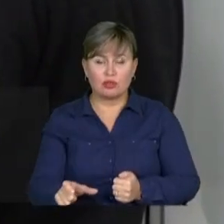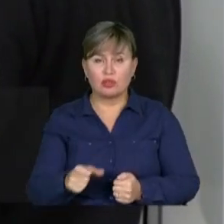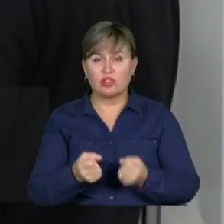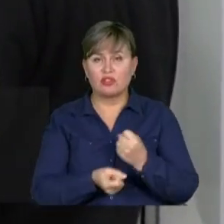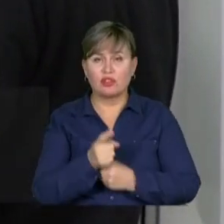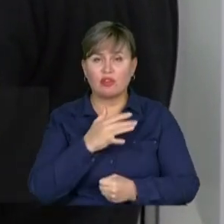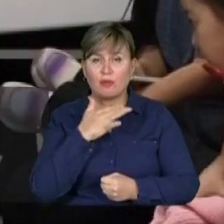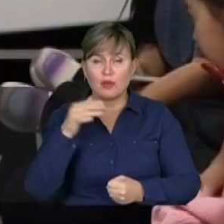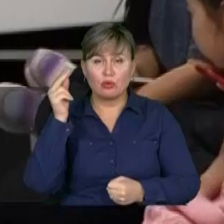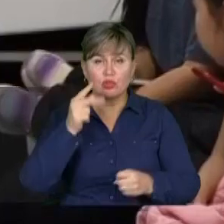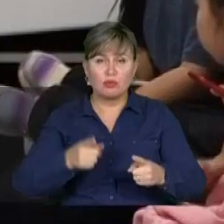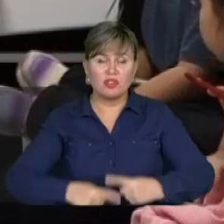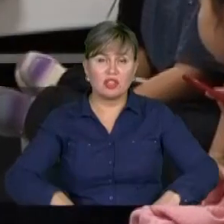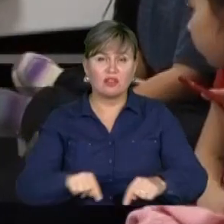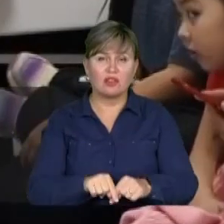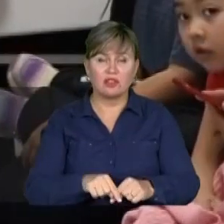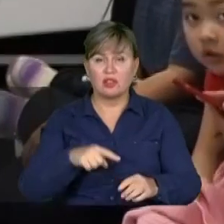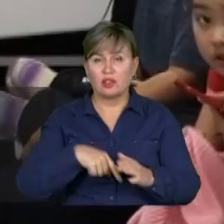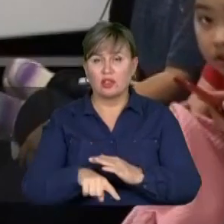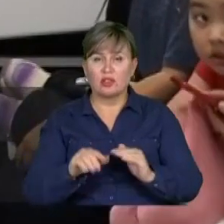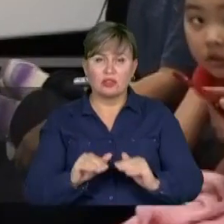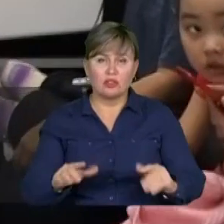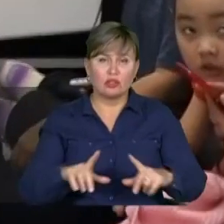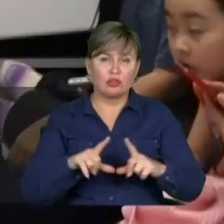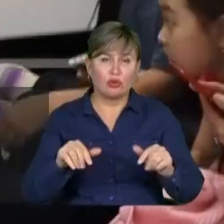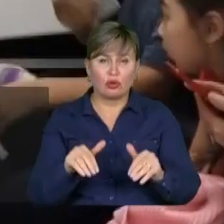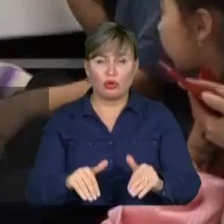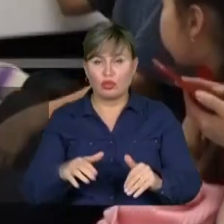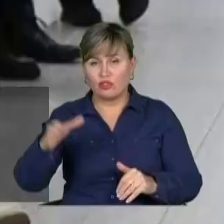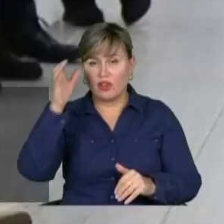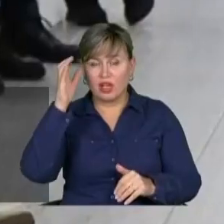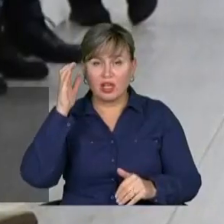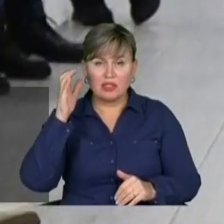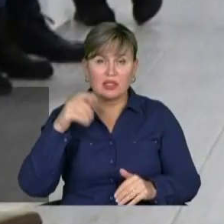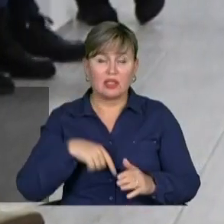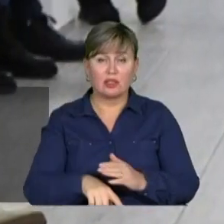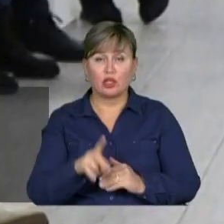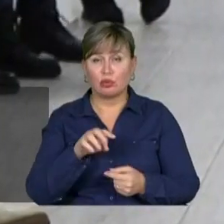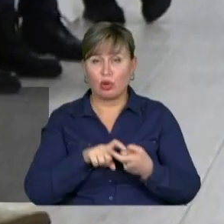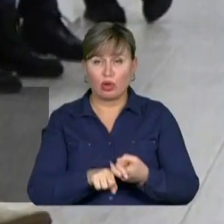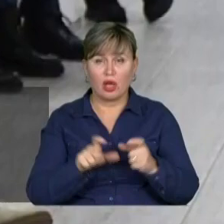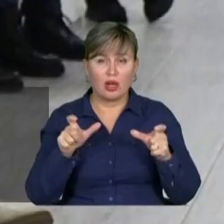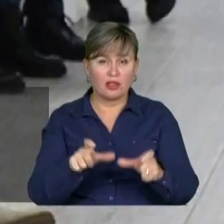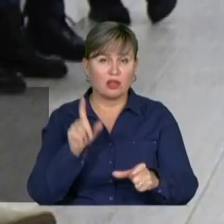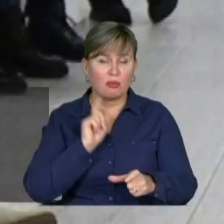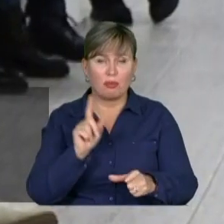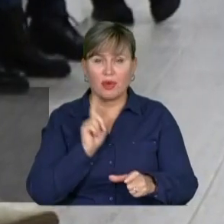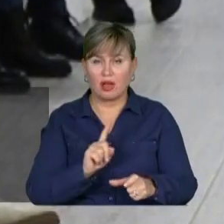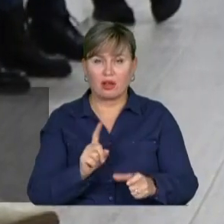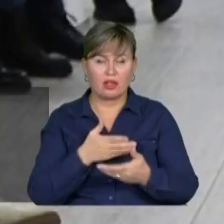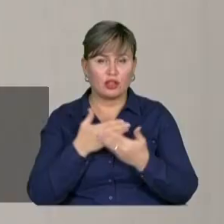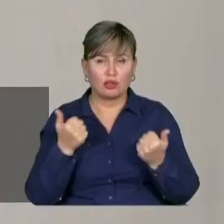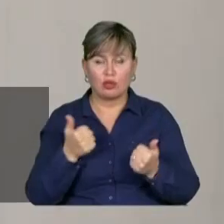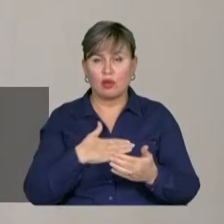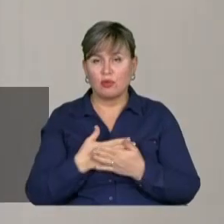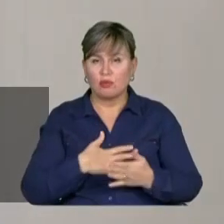выявили во многих учебных заведениях – детсадах, школах, колледжах, университете, в Академии нацгвардии. Однако карантин пока вводить не стали. Общественность